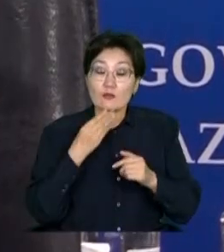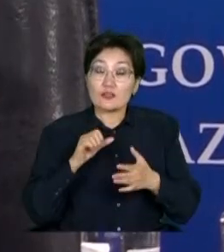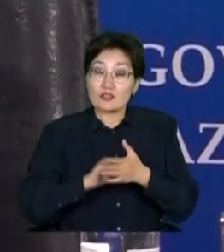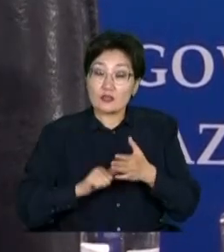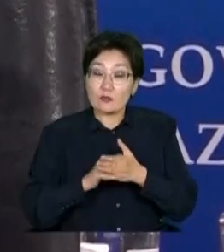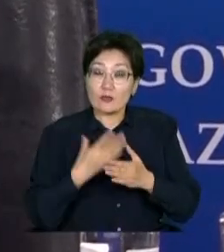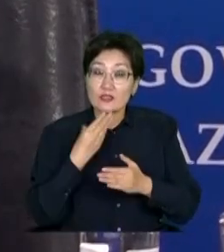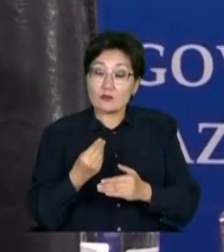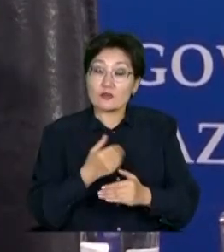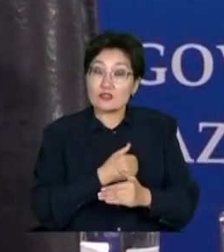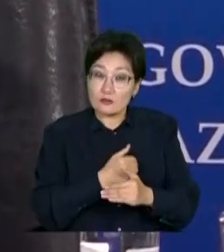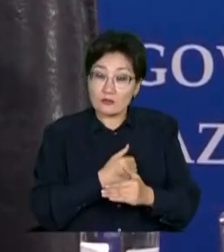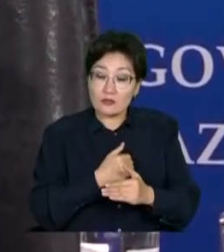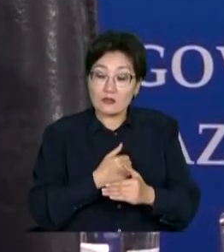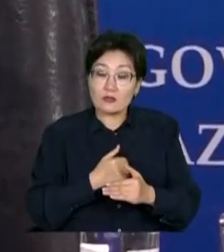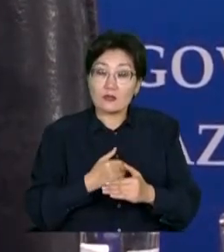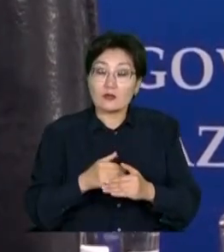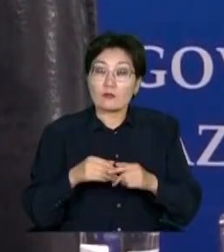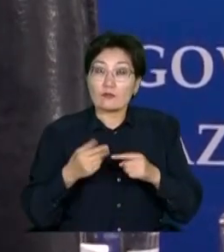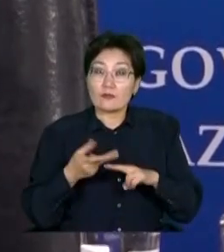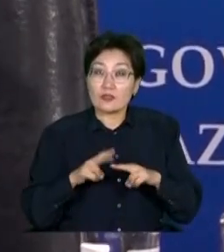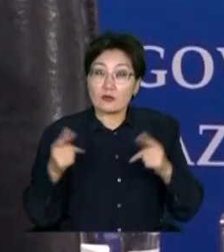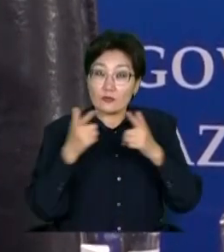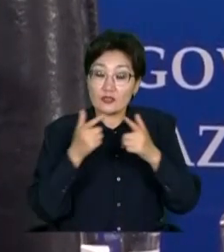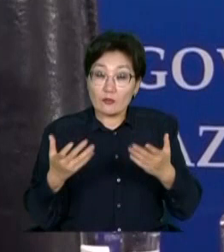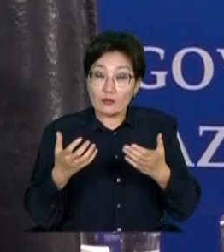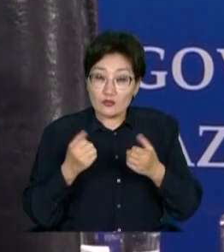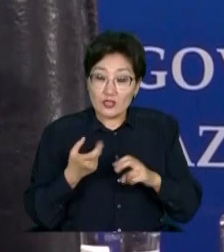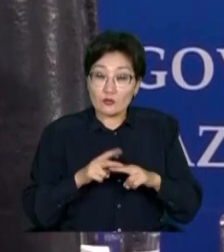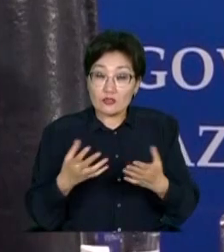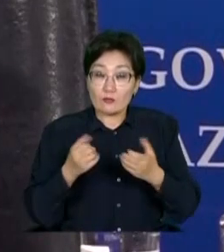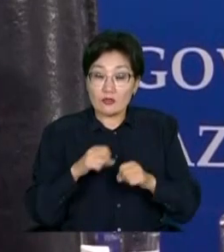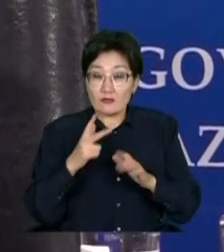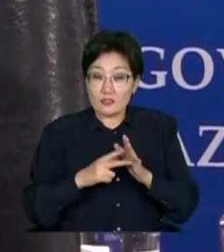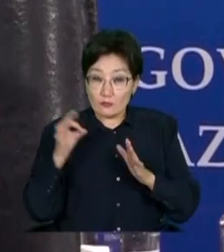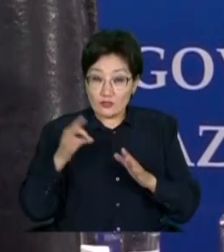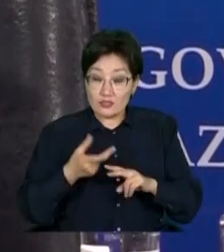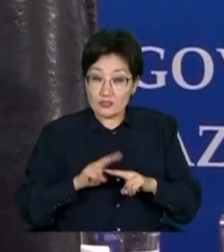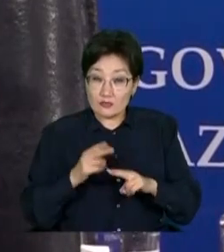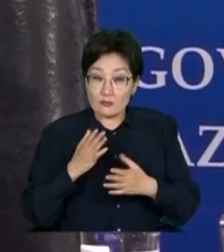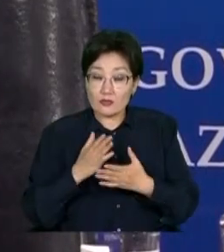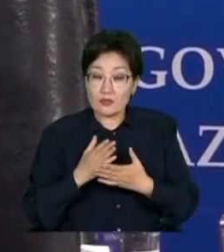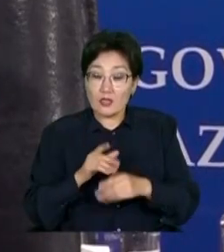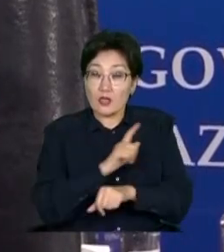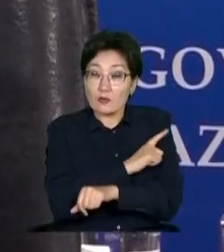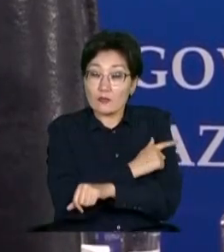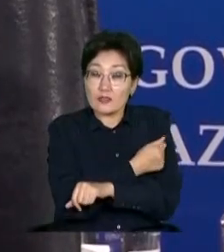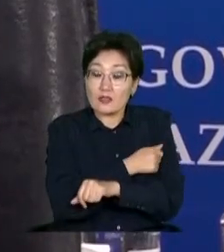собственным убеждениям, по той информации, которую они получили. 18% это которые имели медицинский отвод,